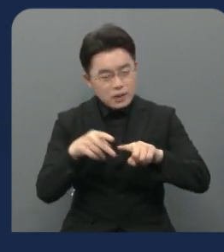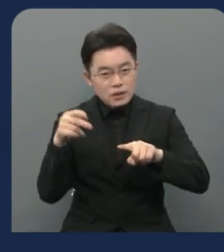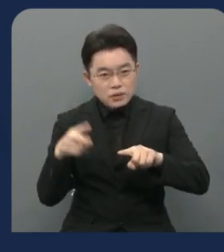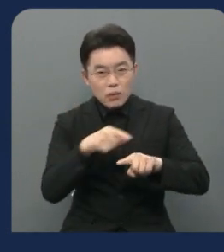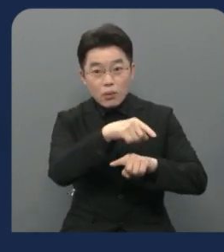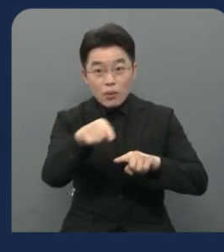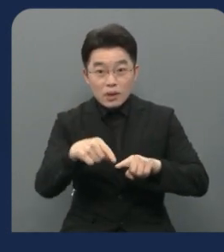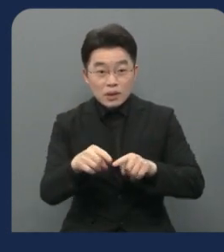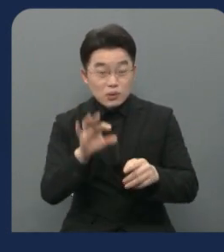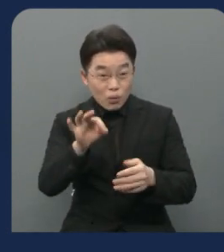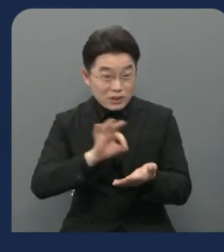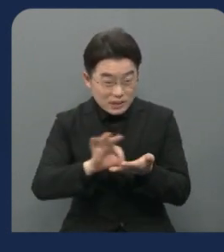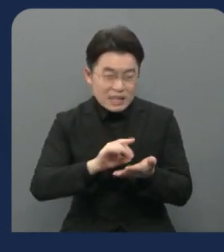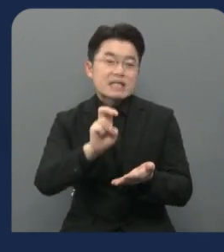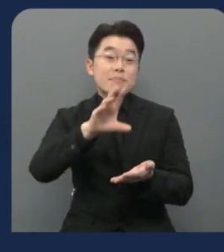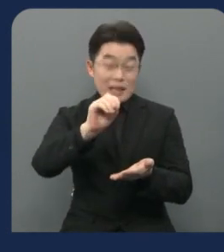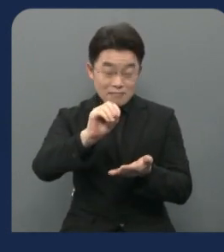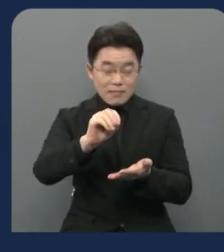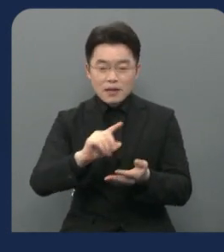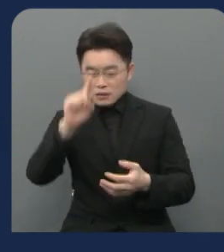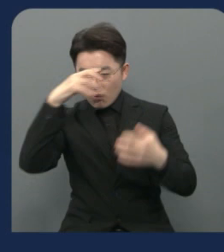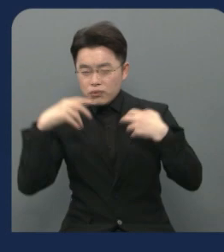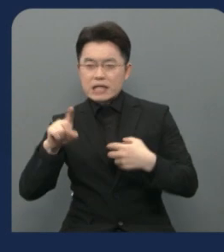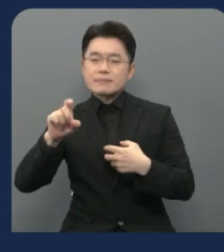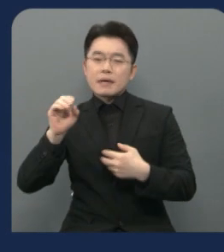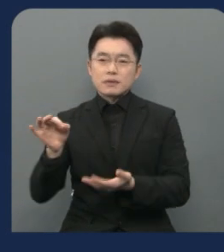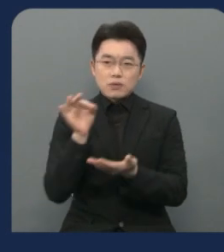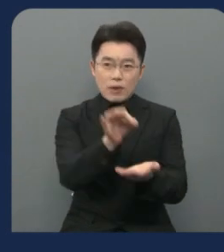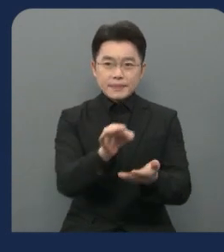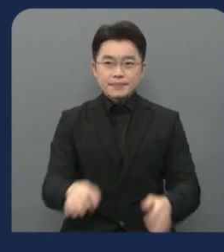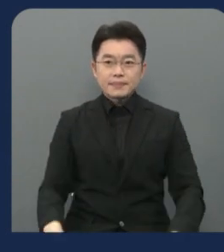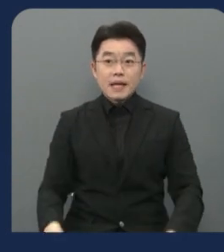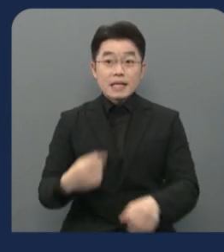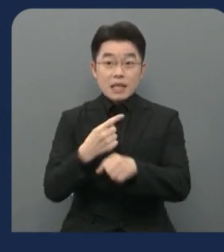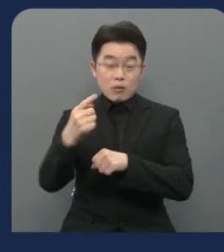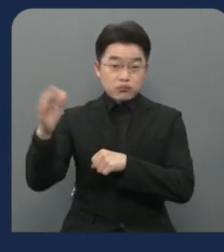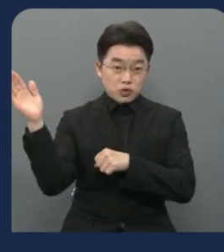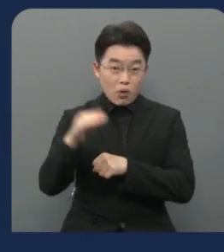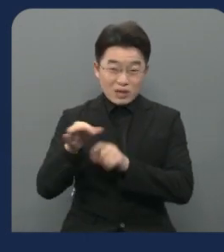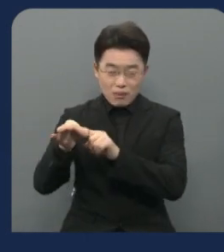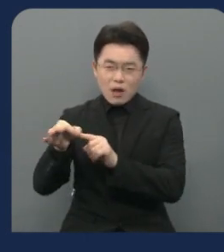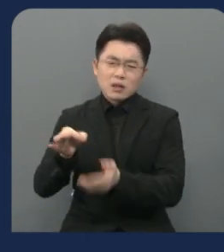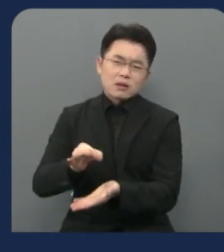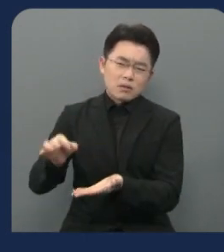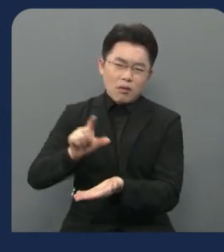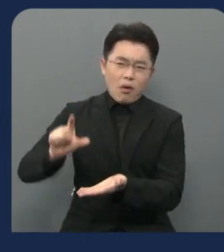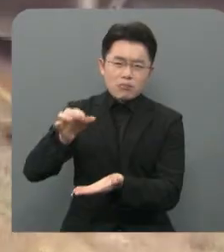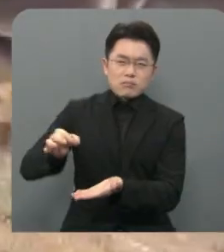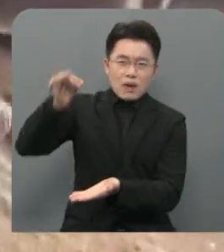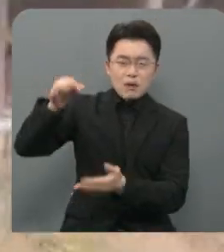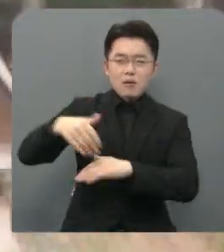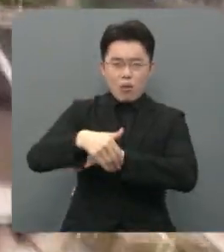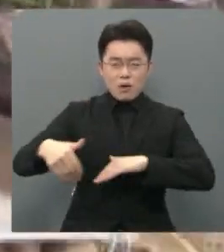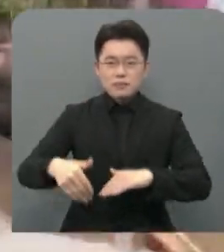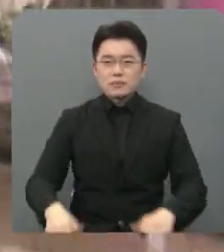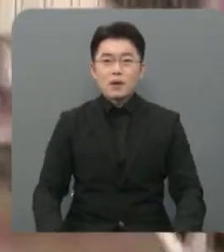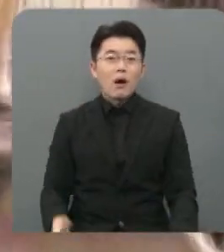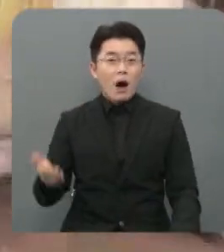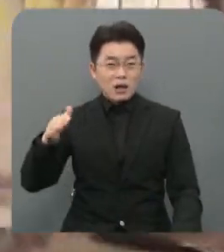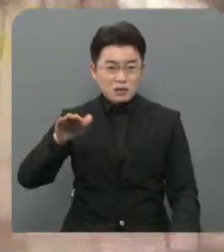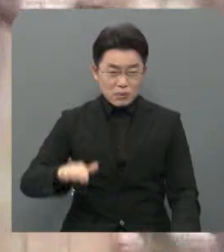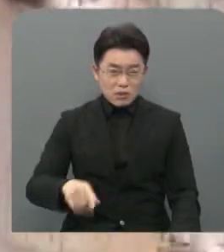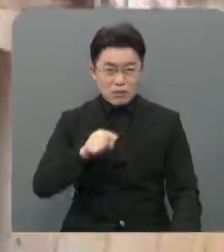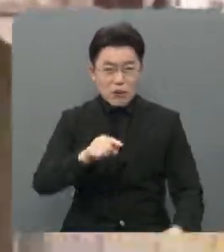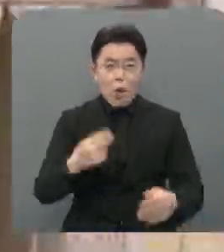원 이상을 사용하면 10만 원까지 지원합니다. 내년부터는 지원 금액을 더 늘릴 계획입니다. 하지만